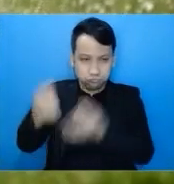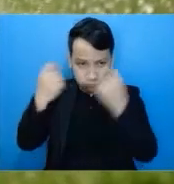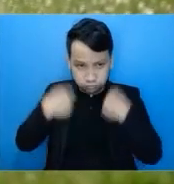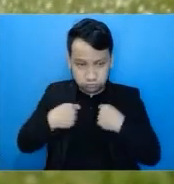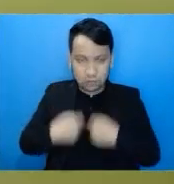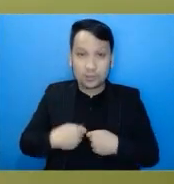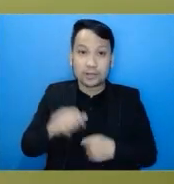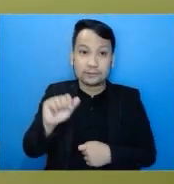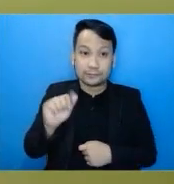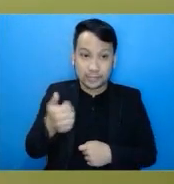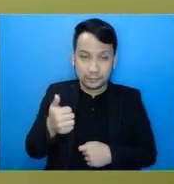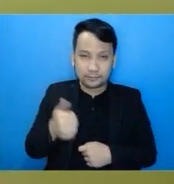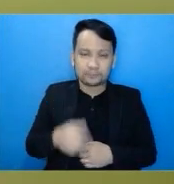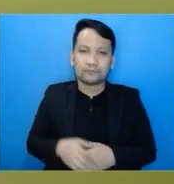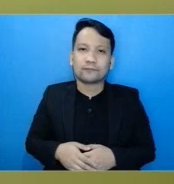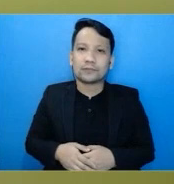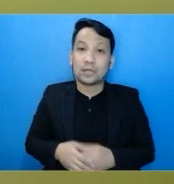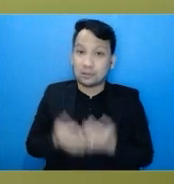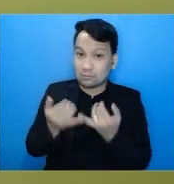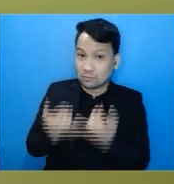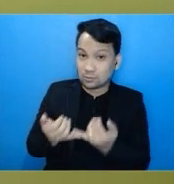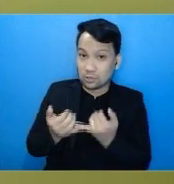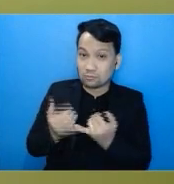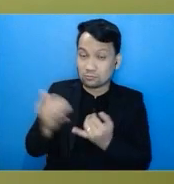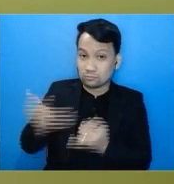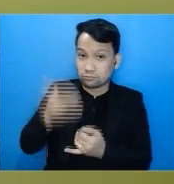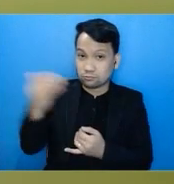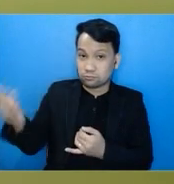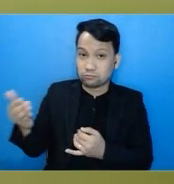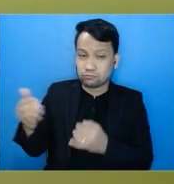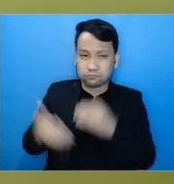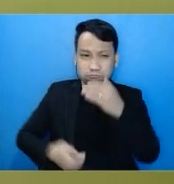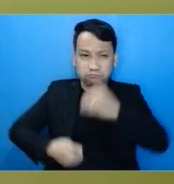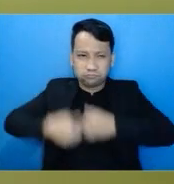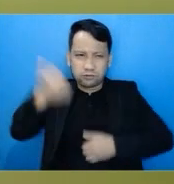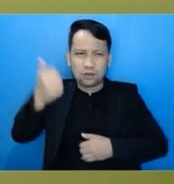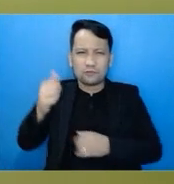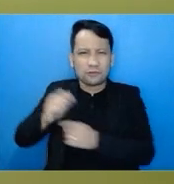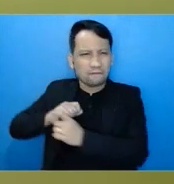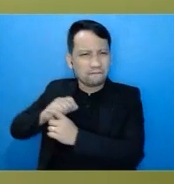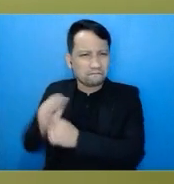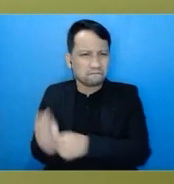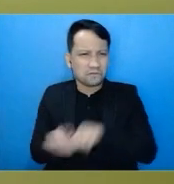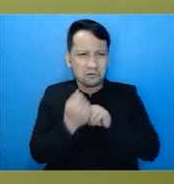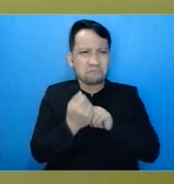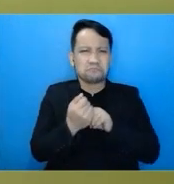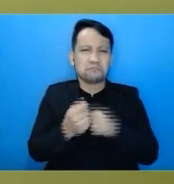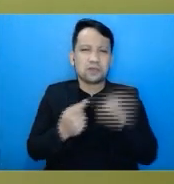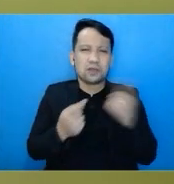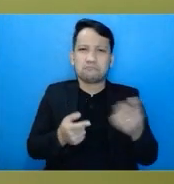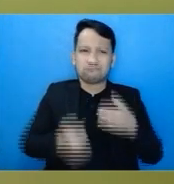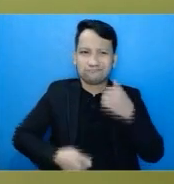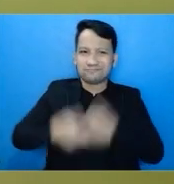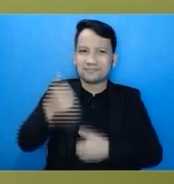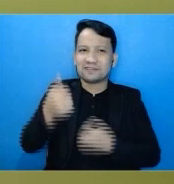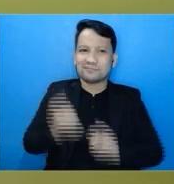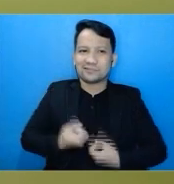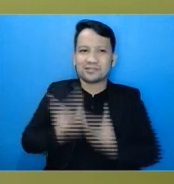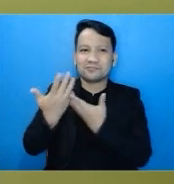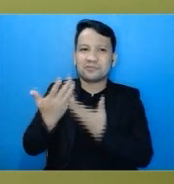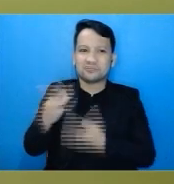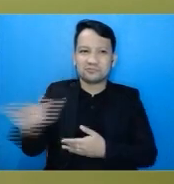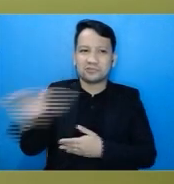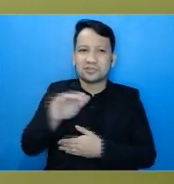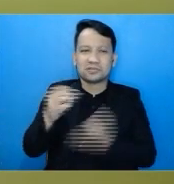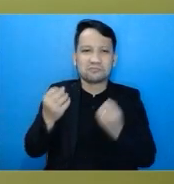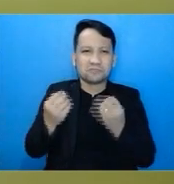old pa lang. At ngayong siya naman ang isa sa mga paangat sa mundo ng golf, umaasa siyang maging inspirasyon sa marami. I mean, I'm